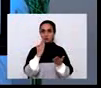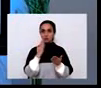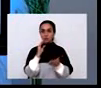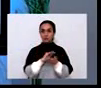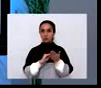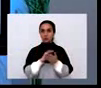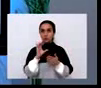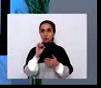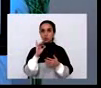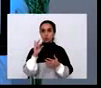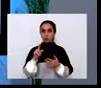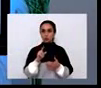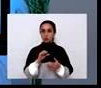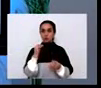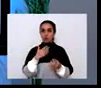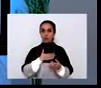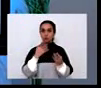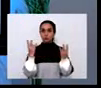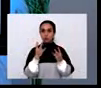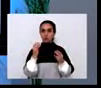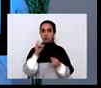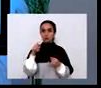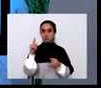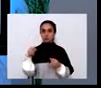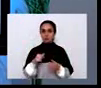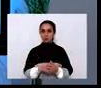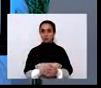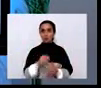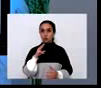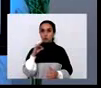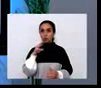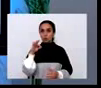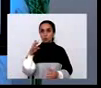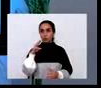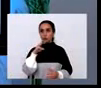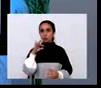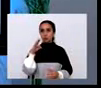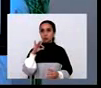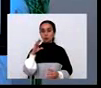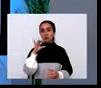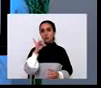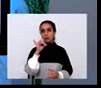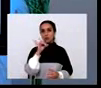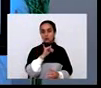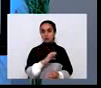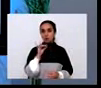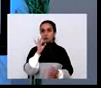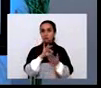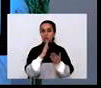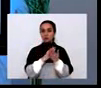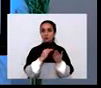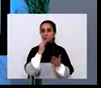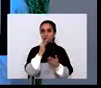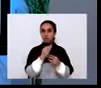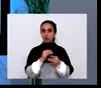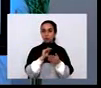союз, нам нужны запятые. То, и. В цельных выражениях